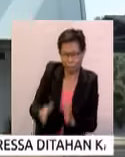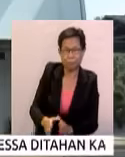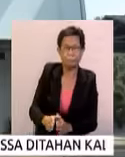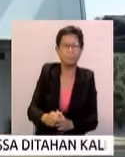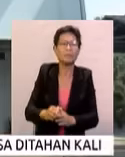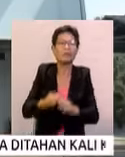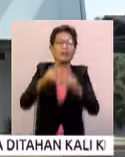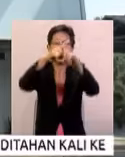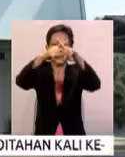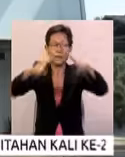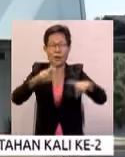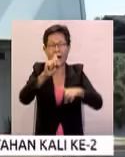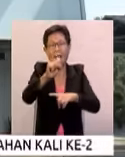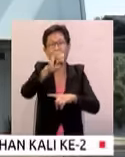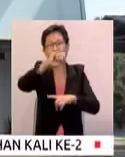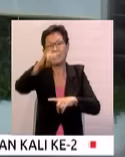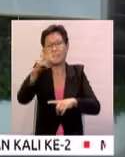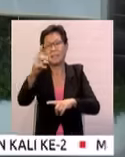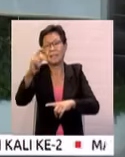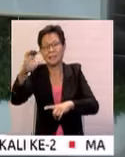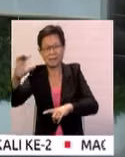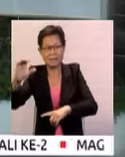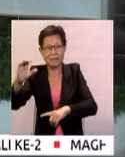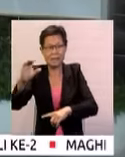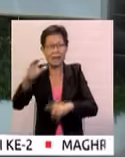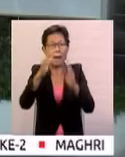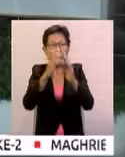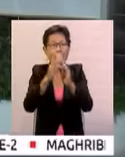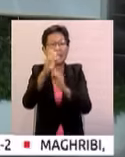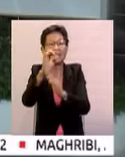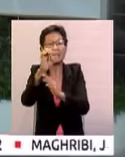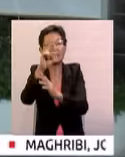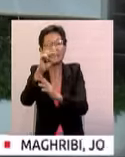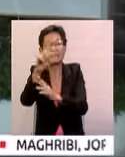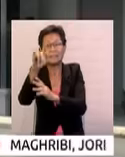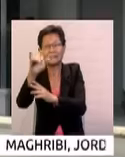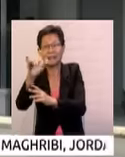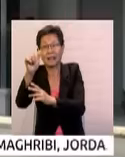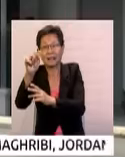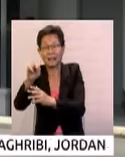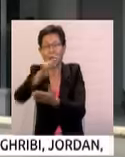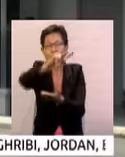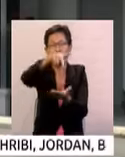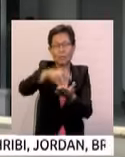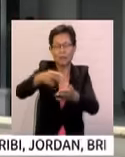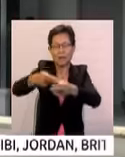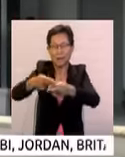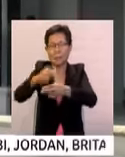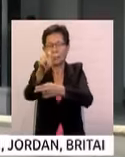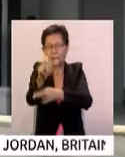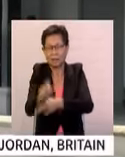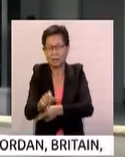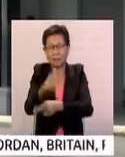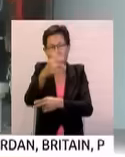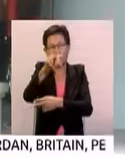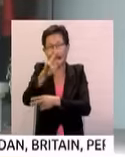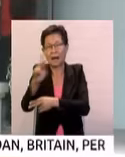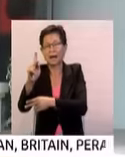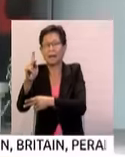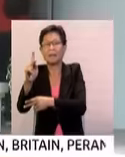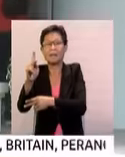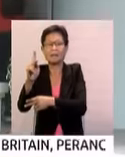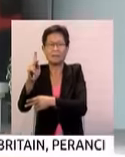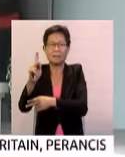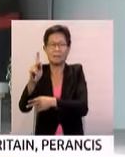Dewan Serbaguna SJKC Bandar Seri Sendayan akan digunakan sebagai pusat penamaan calon. PRK Dun Rantau diadakan